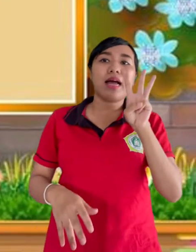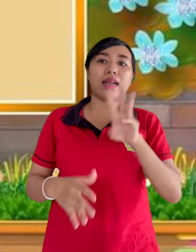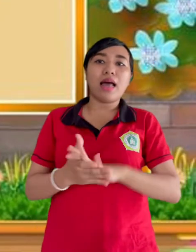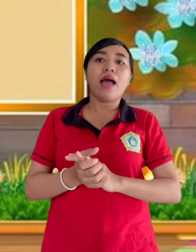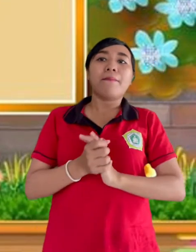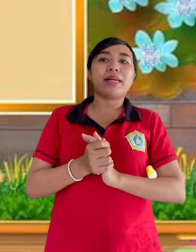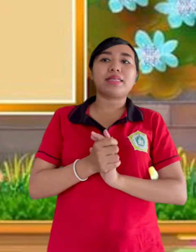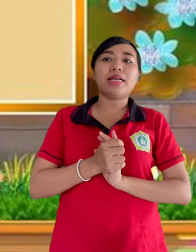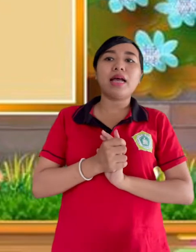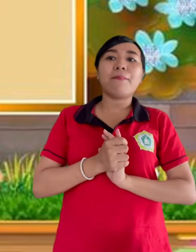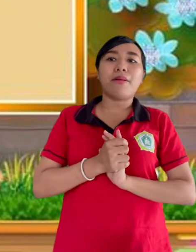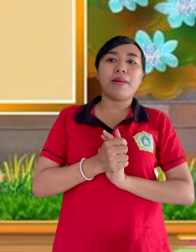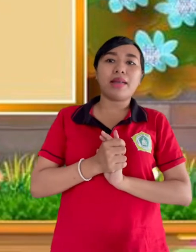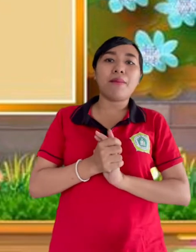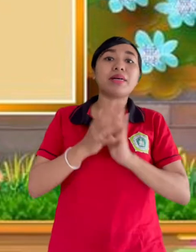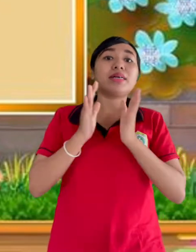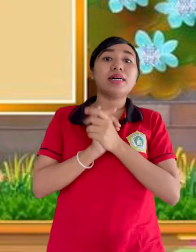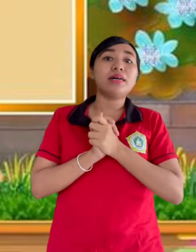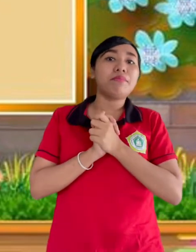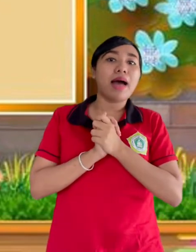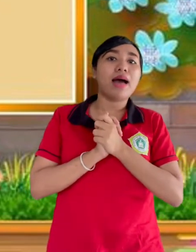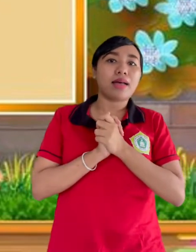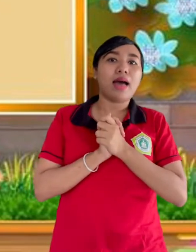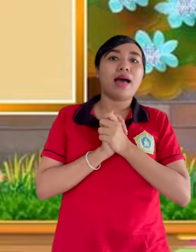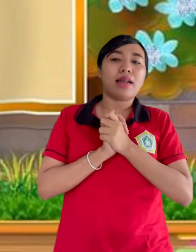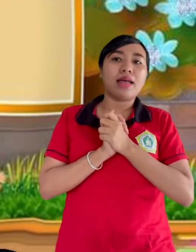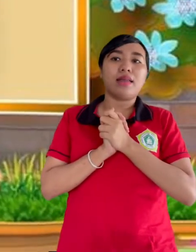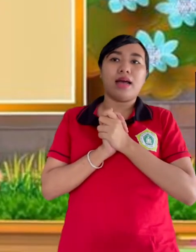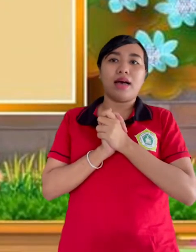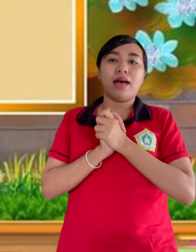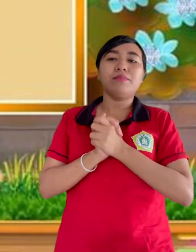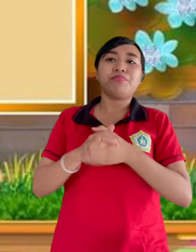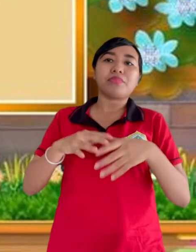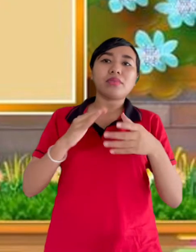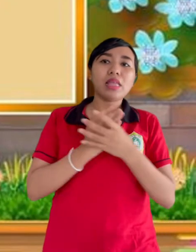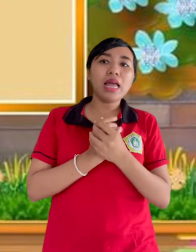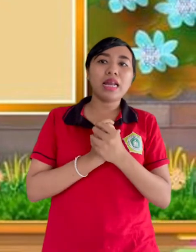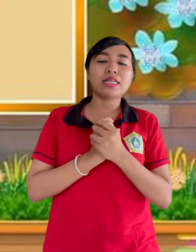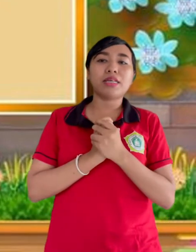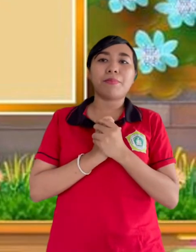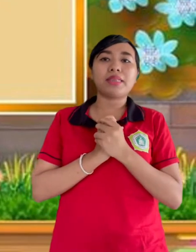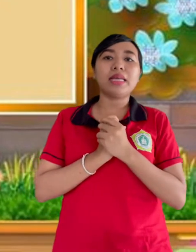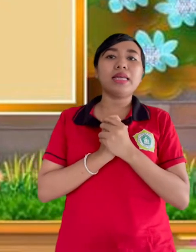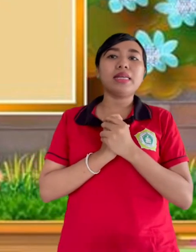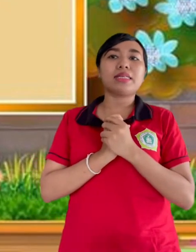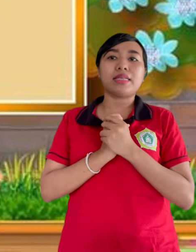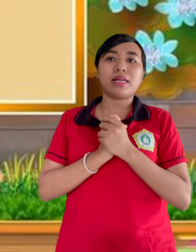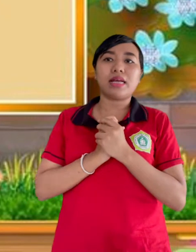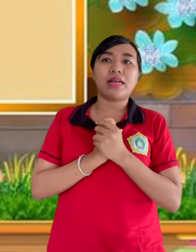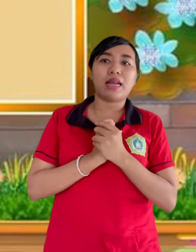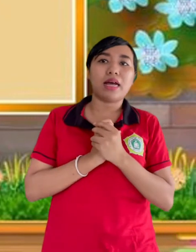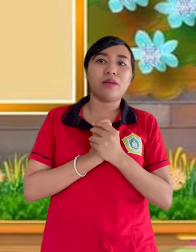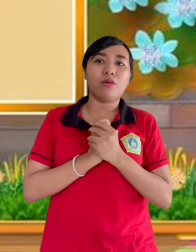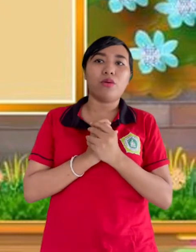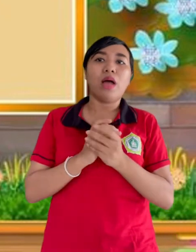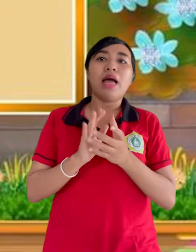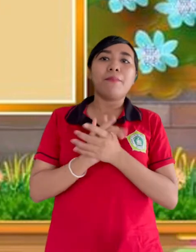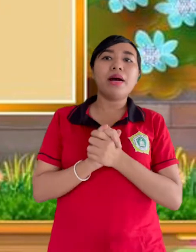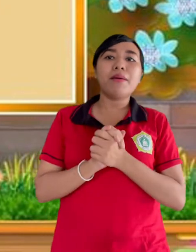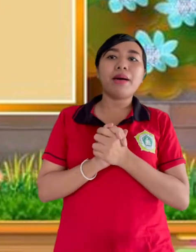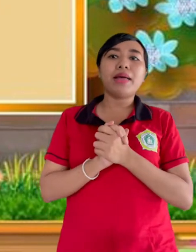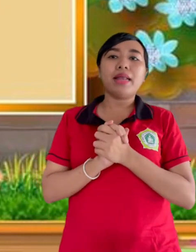yang ketiga adalah bersajak pemadam kebakaran ya. Nah, seperti ini sajaknya, dengarkan Ibu